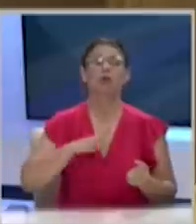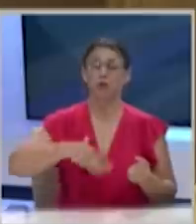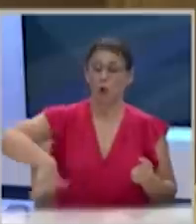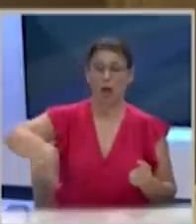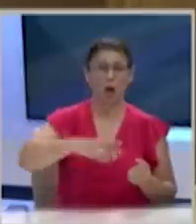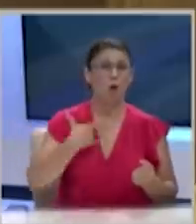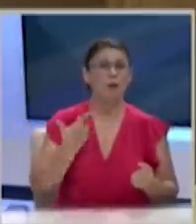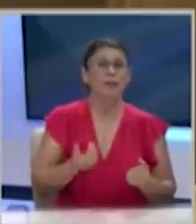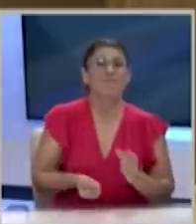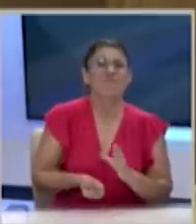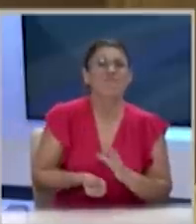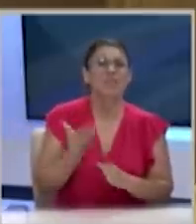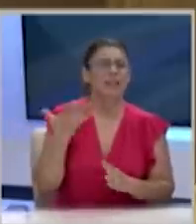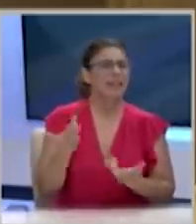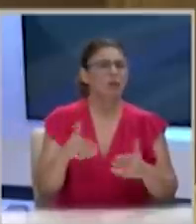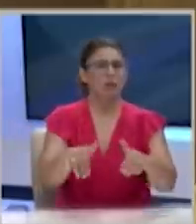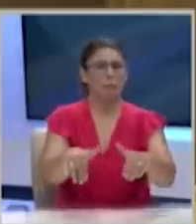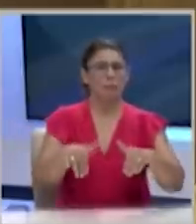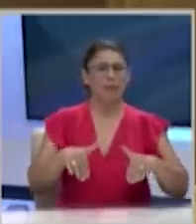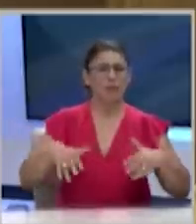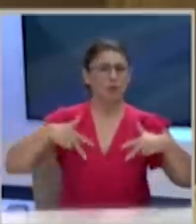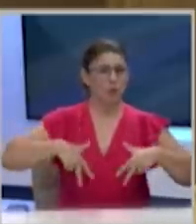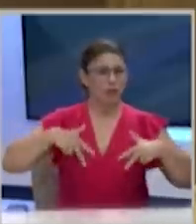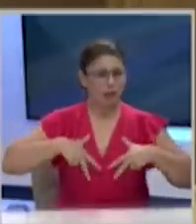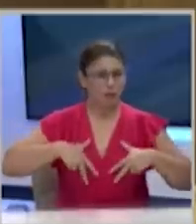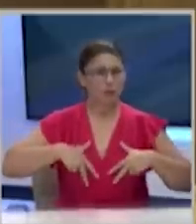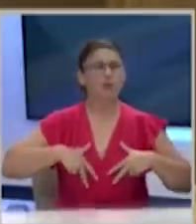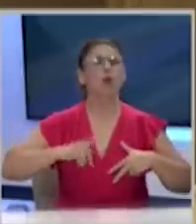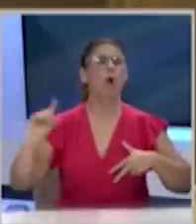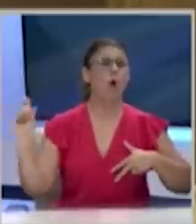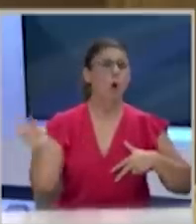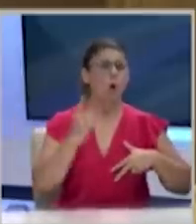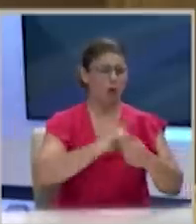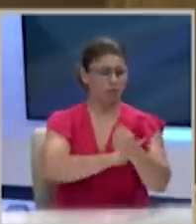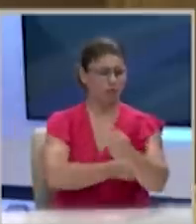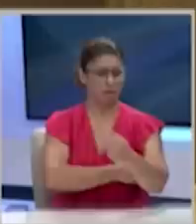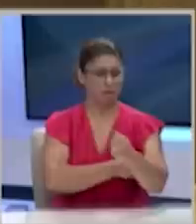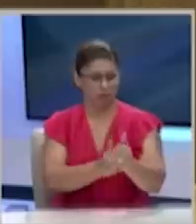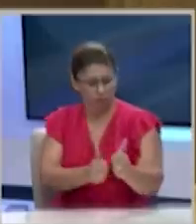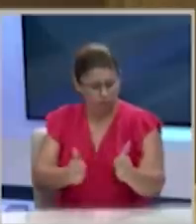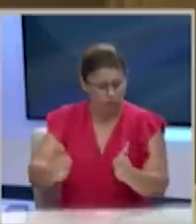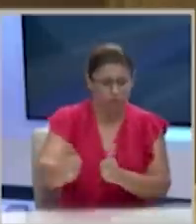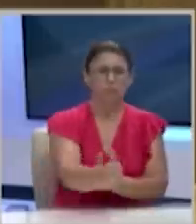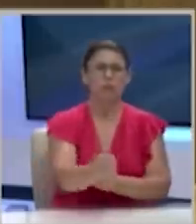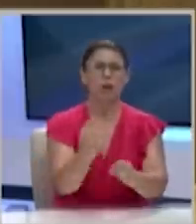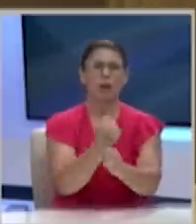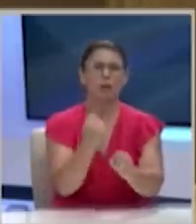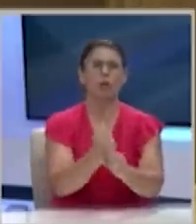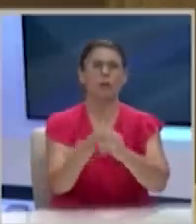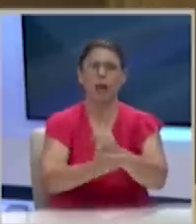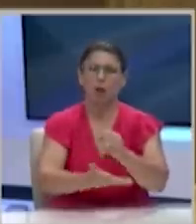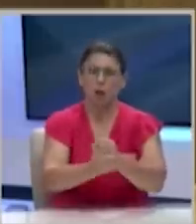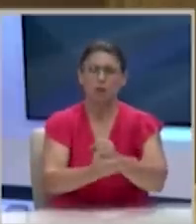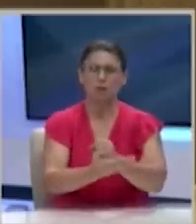αυτό? Γιατί όταν κάναν πίσω όλο το κράτος, όλες οι δυνάμεις, μπήκαν μπροστά οι εργαζόμενοι, οι